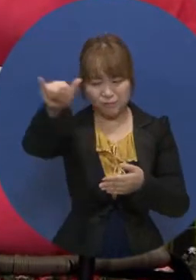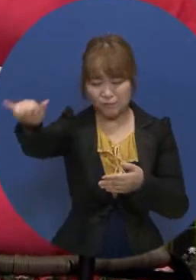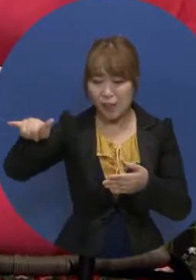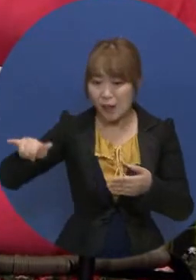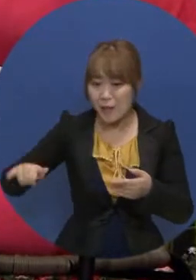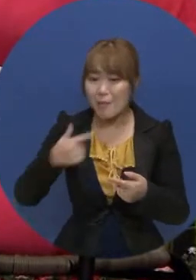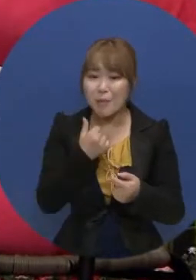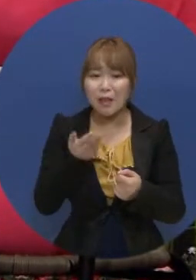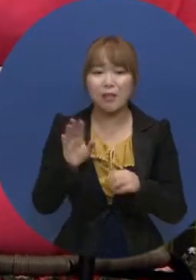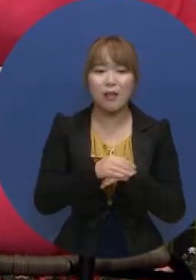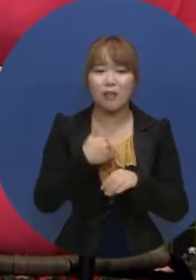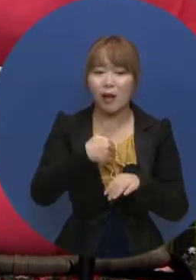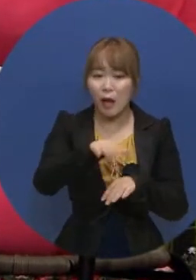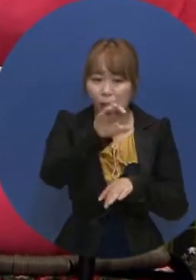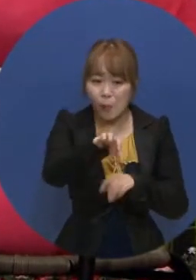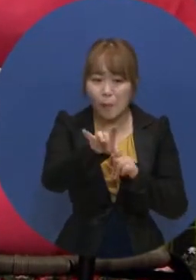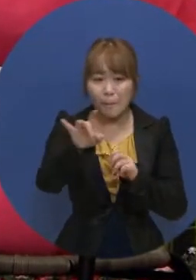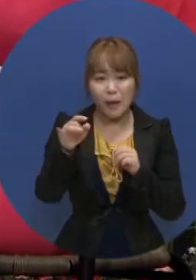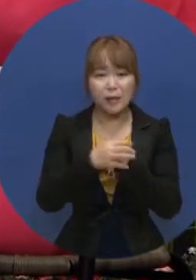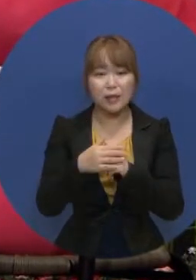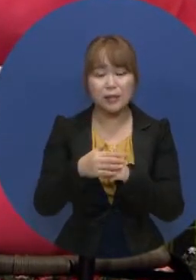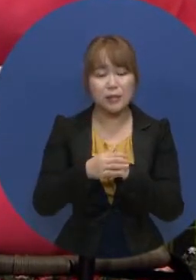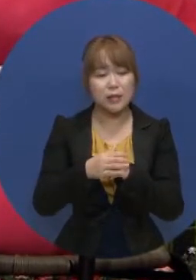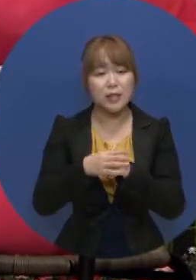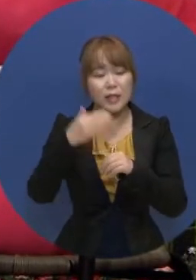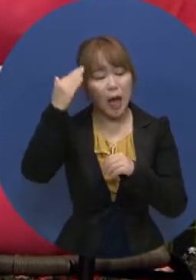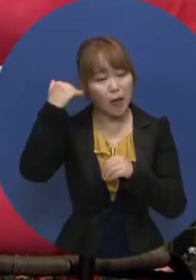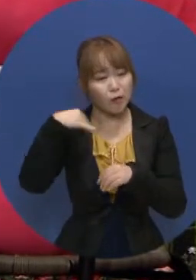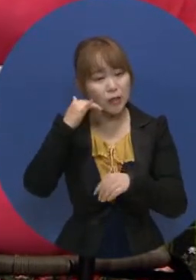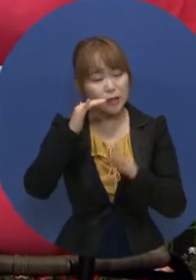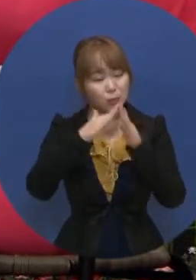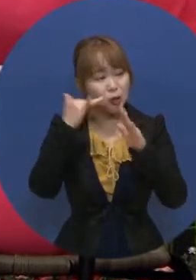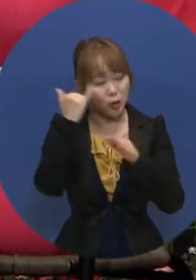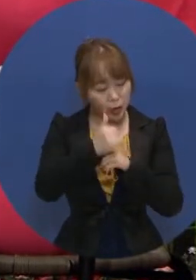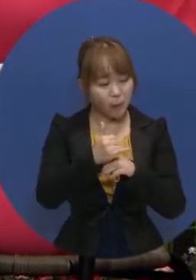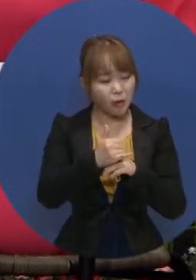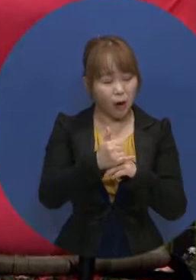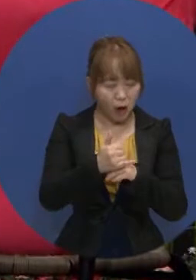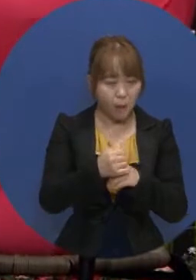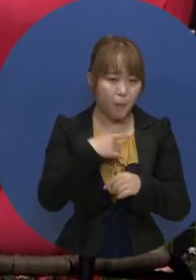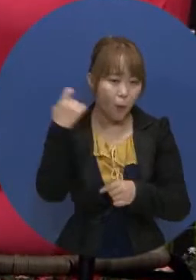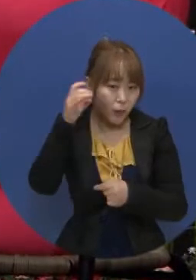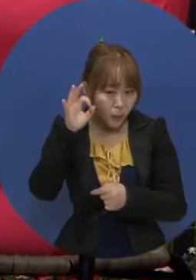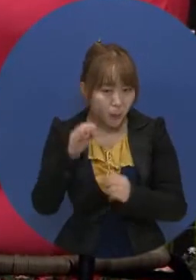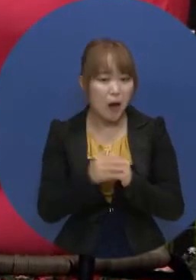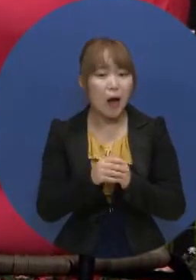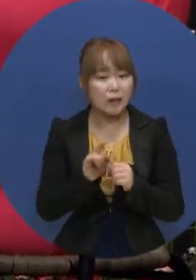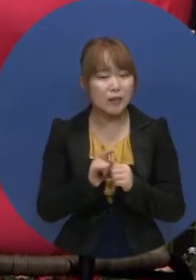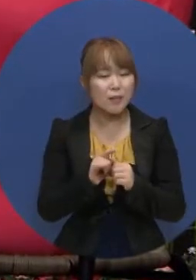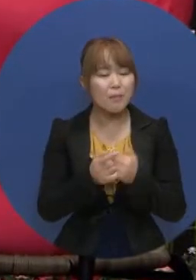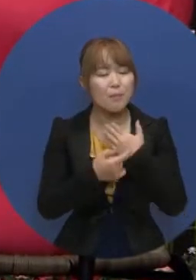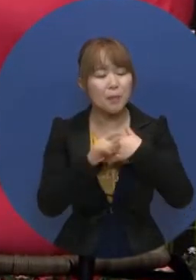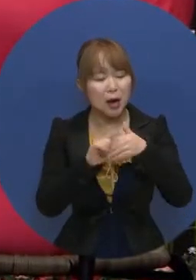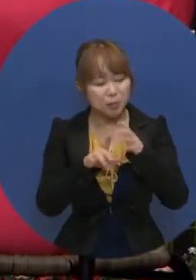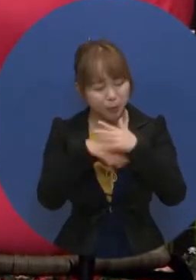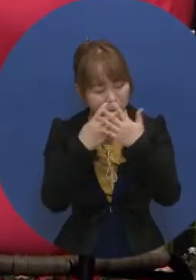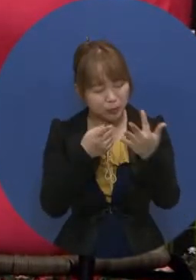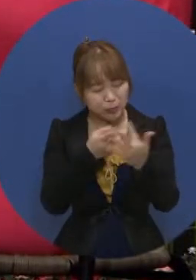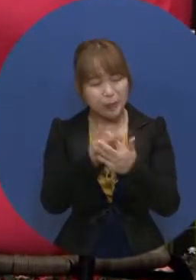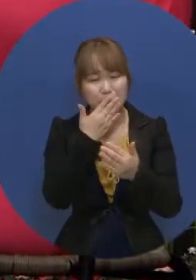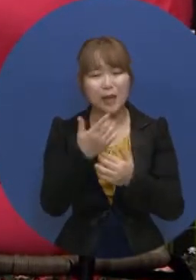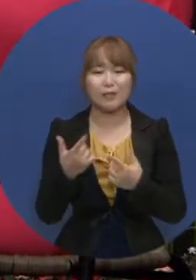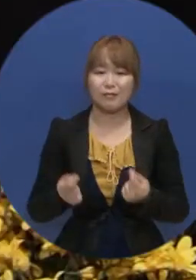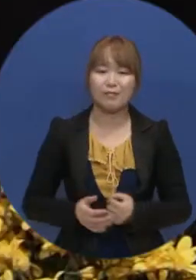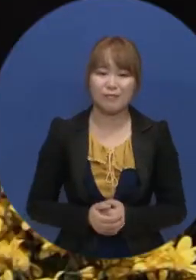가는 곳마다 이제 제가 집으로 전화하면은 네네. 전화 목소리만 들어도 벌써 어. 그 심정을 읽게 되더라고요.